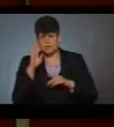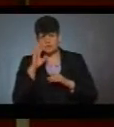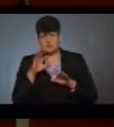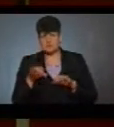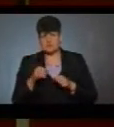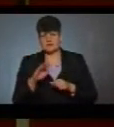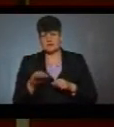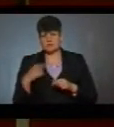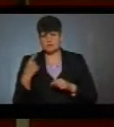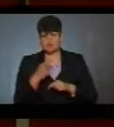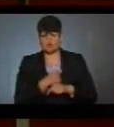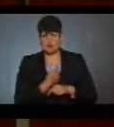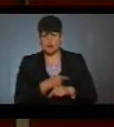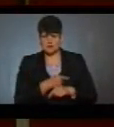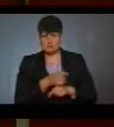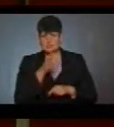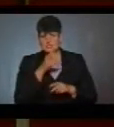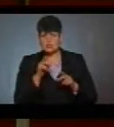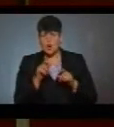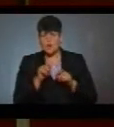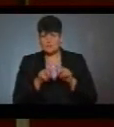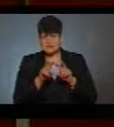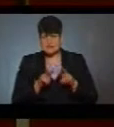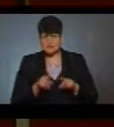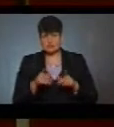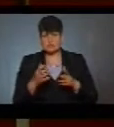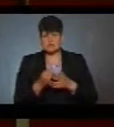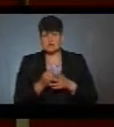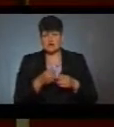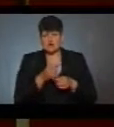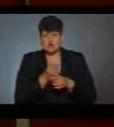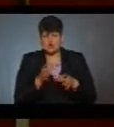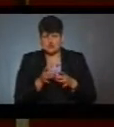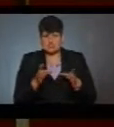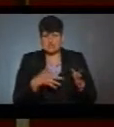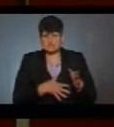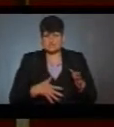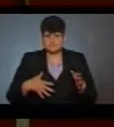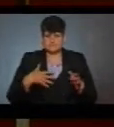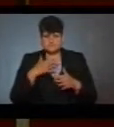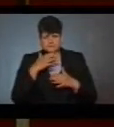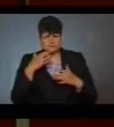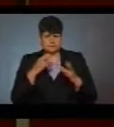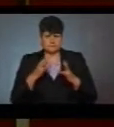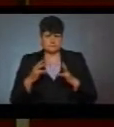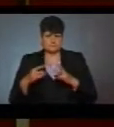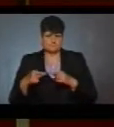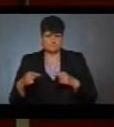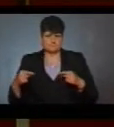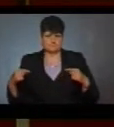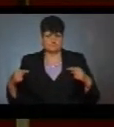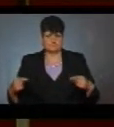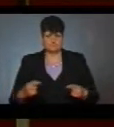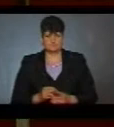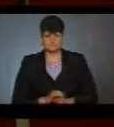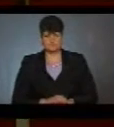обласної дитячої лікарні. Під час обстеження в нього діагностували розрив внутрішнього органу та політравми, розповів головний лікар цієї лікарні